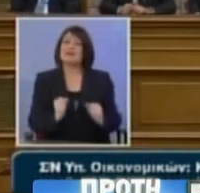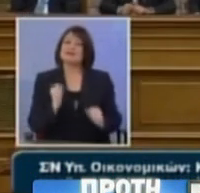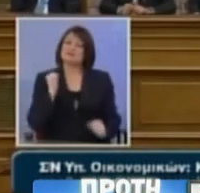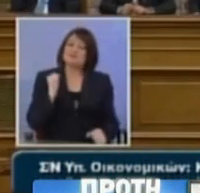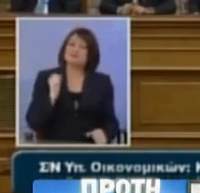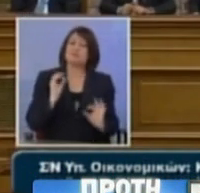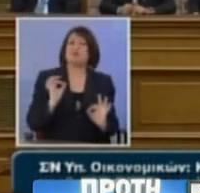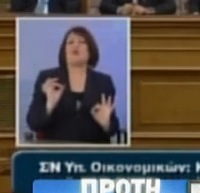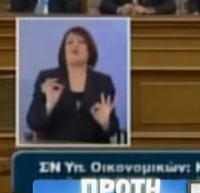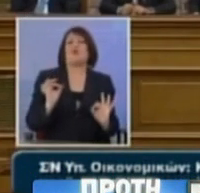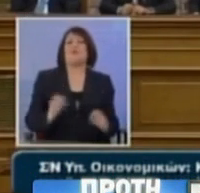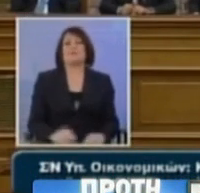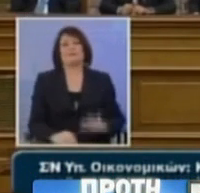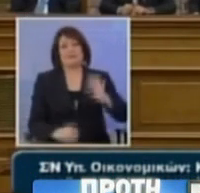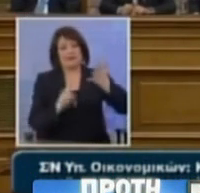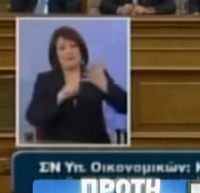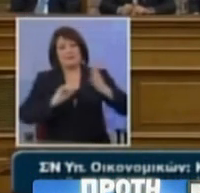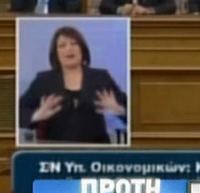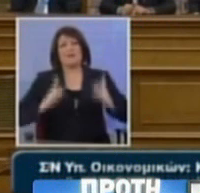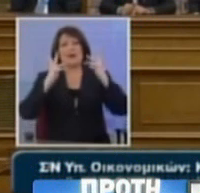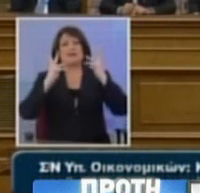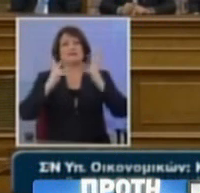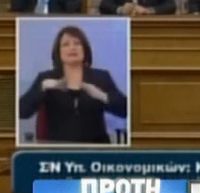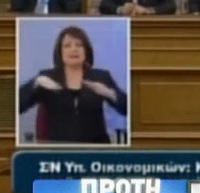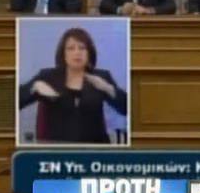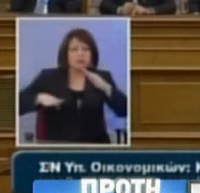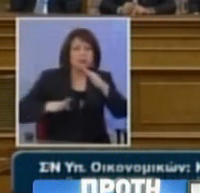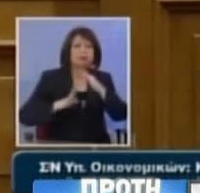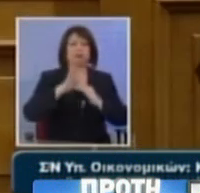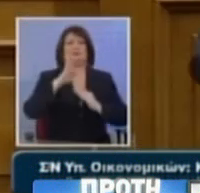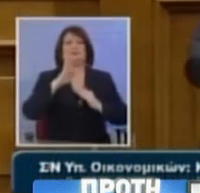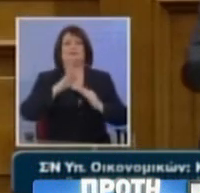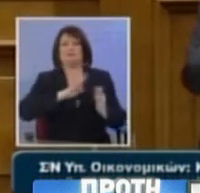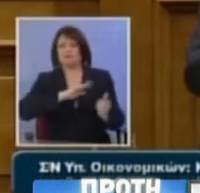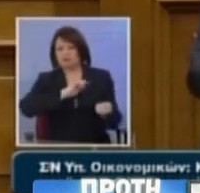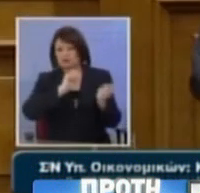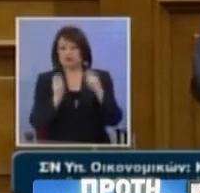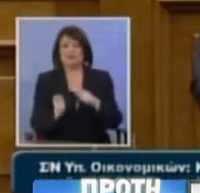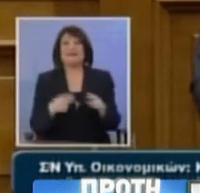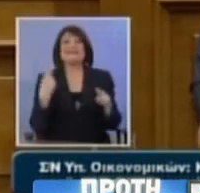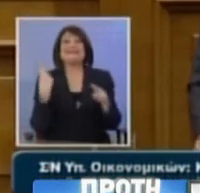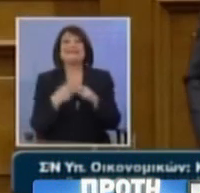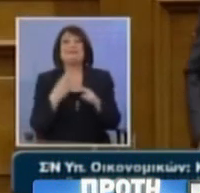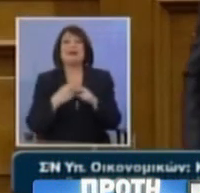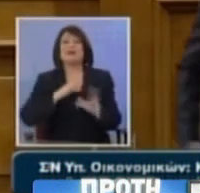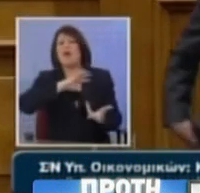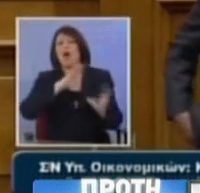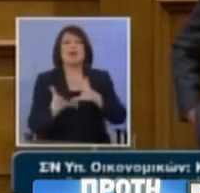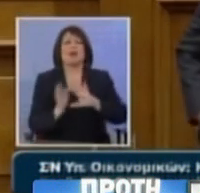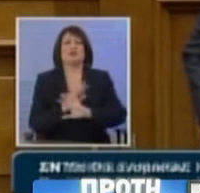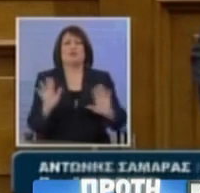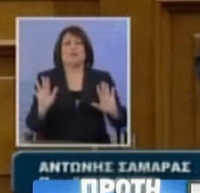Πέμπτη επανάσταση είναι η στροφή στην ανάκαμψη. Αυτή είναι ίσως η πιο κρίσιμη ανατροπή. Σχεδόν όλοι προεξοφλούν